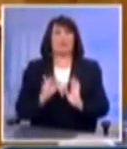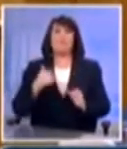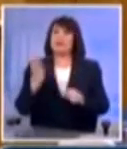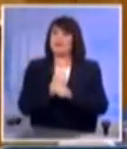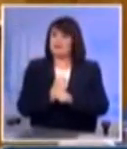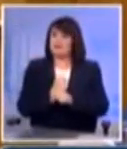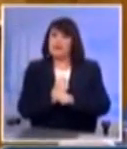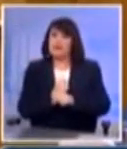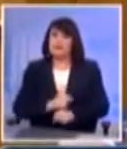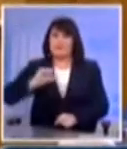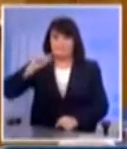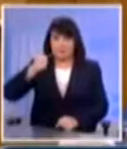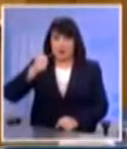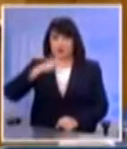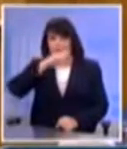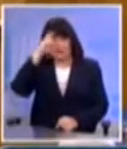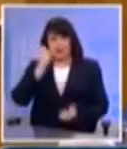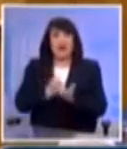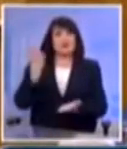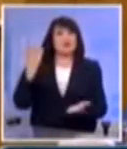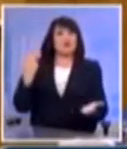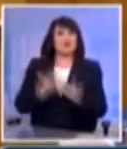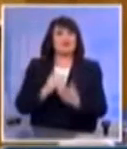Καταφέραμε να κλείσουμε την πρώτη και πιο δύσκολη αξιολόγηση,